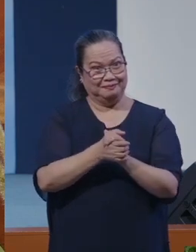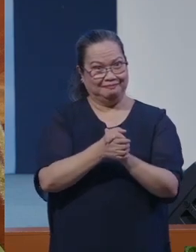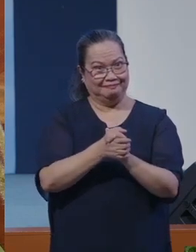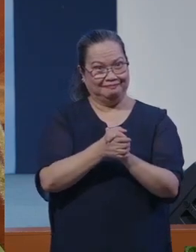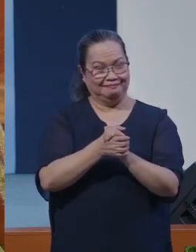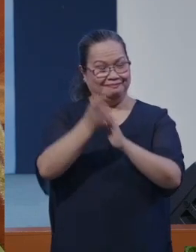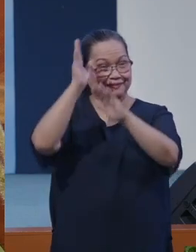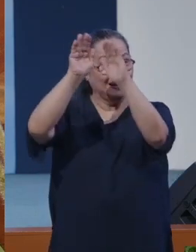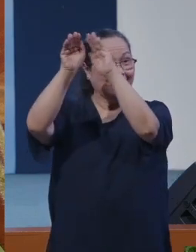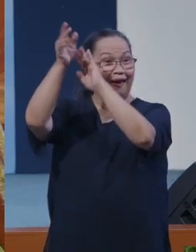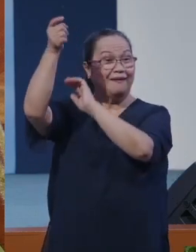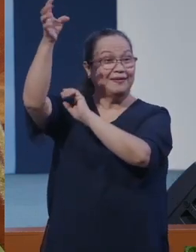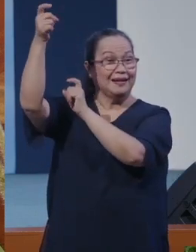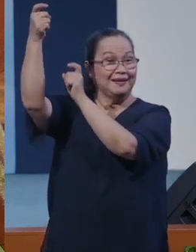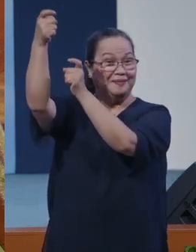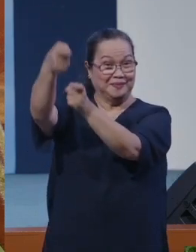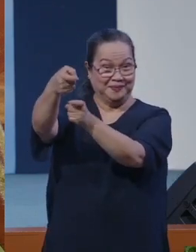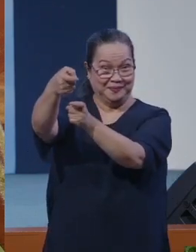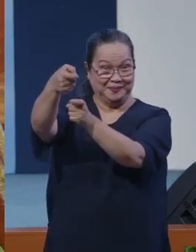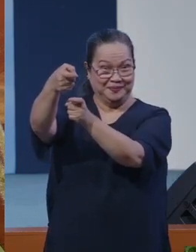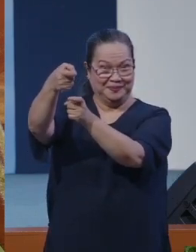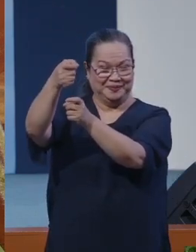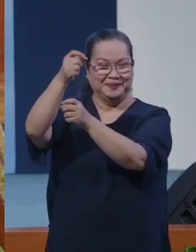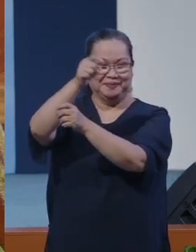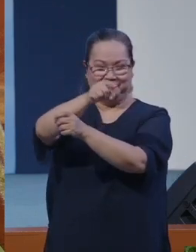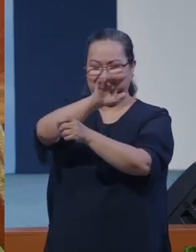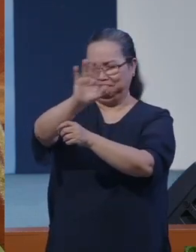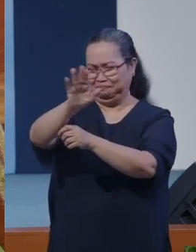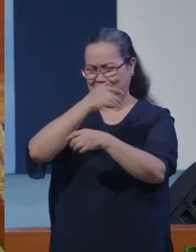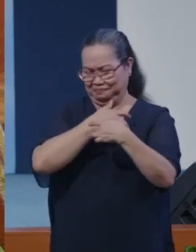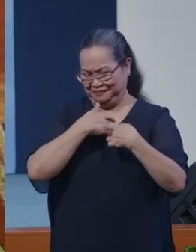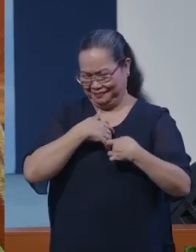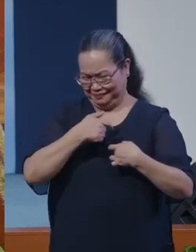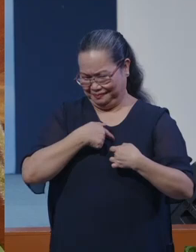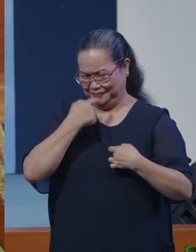heavenly rewards. Magbigay kayo ng ayon sa inyong puso.